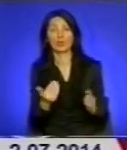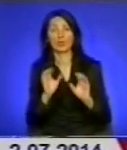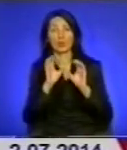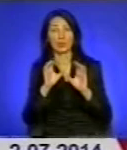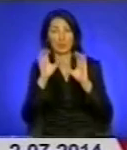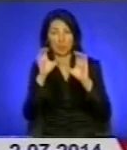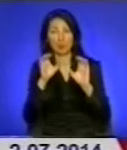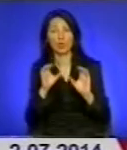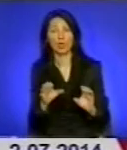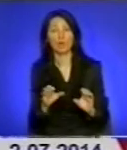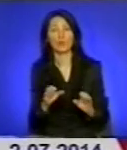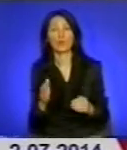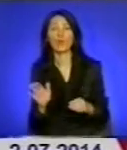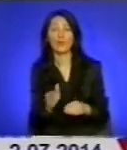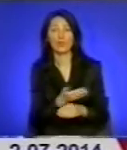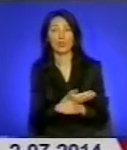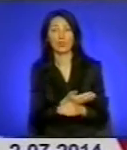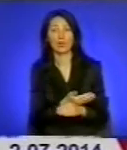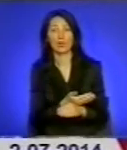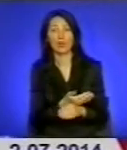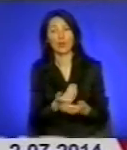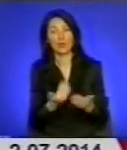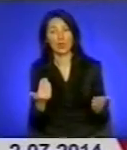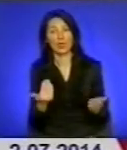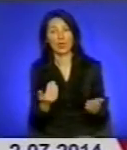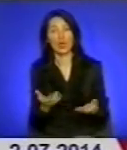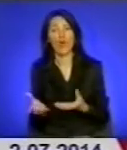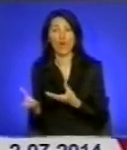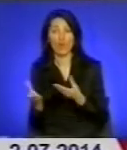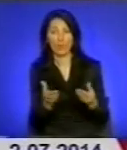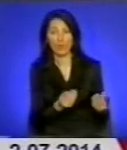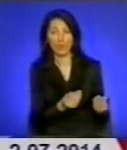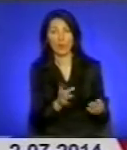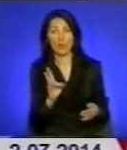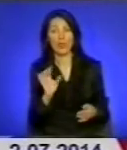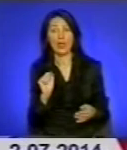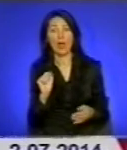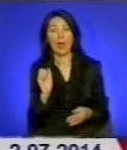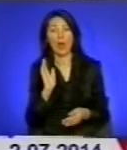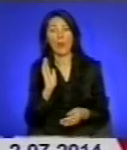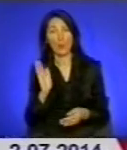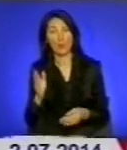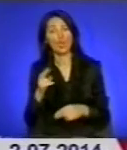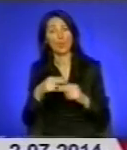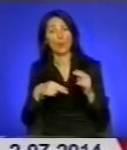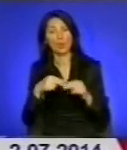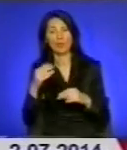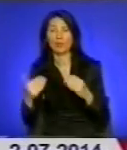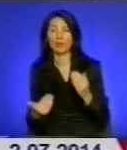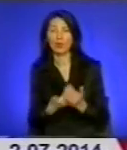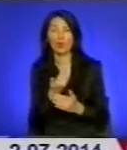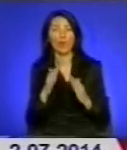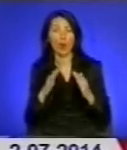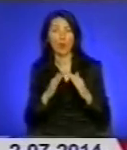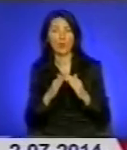законодавством від важелів впливу на будівництво нових об’єктів